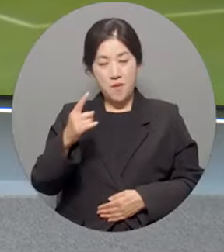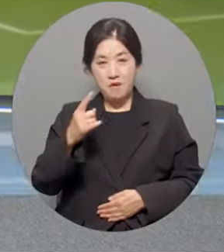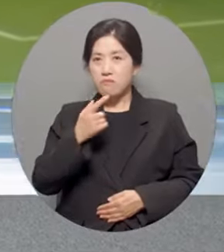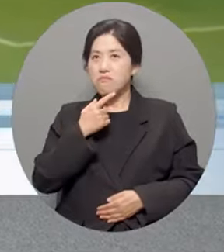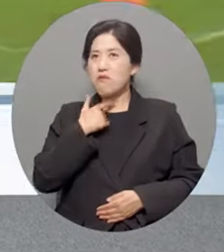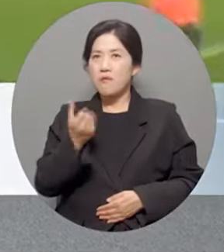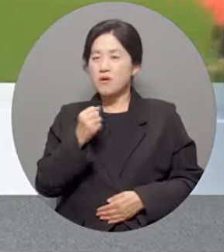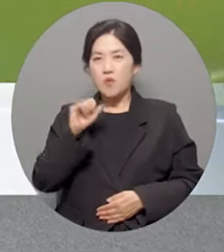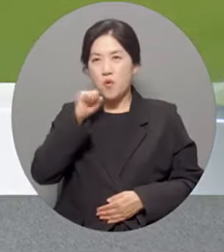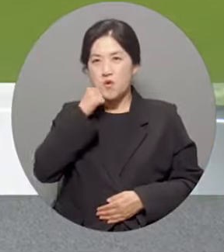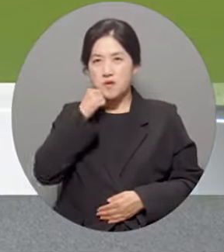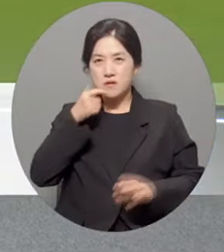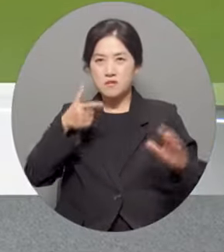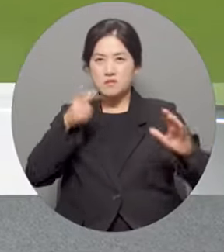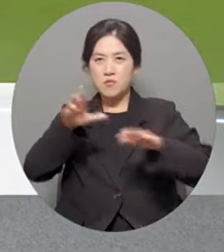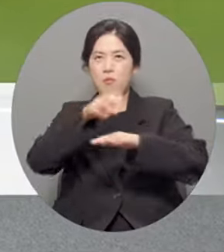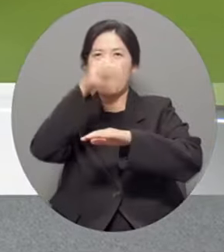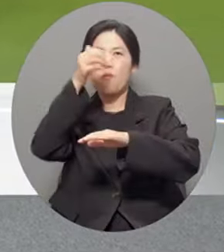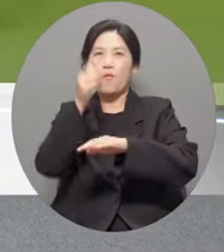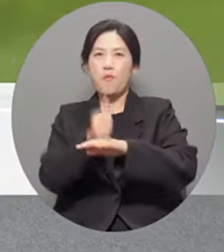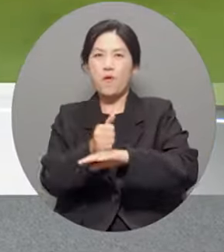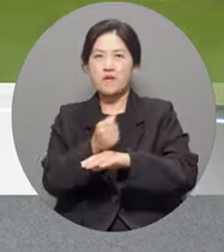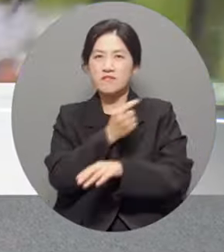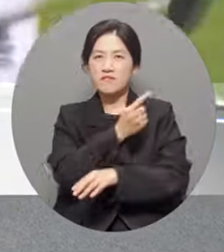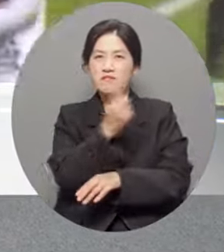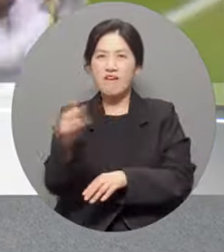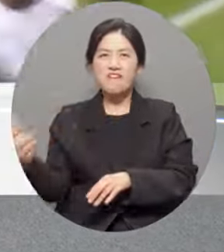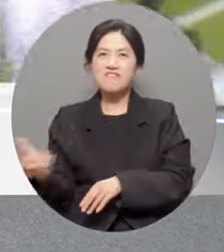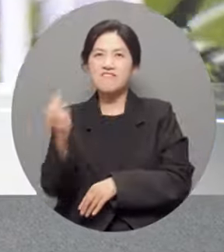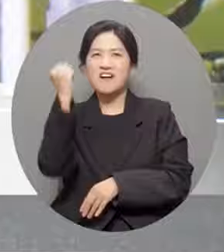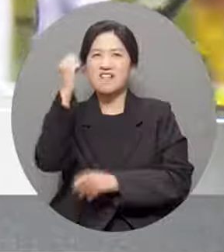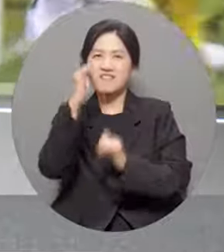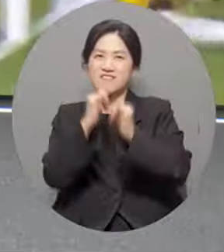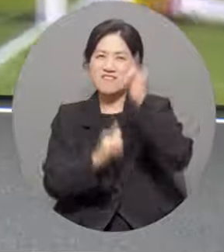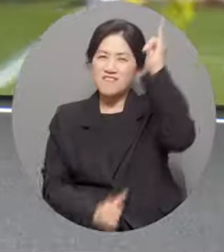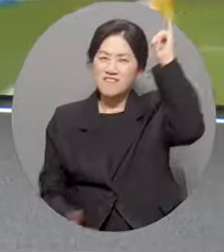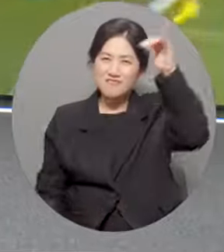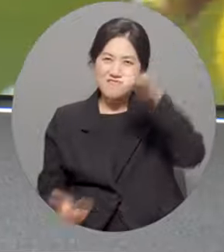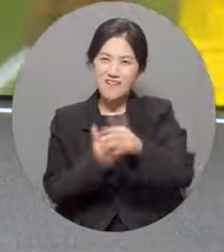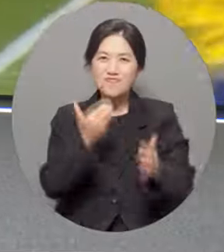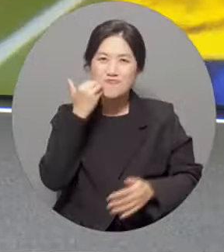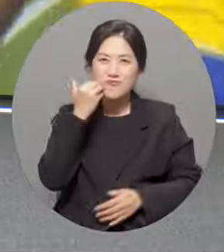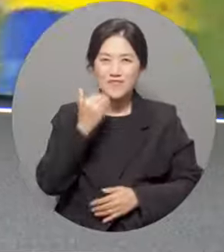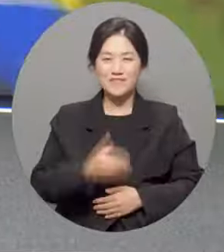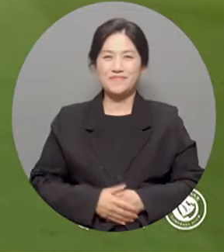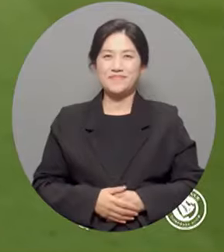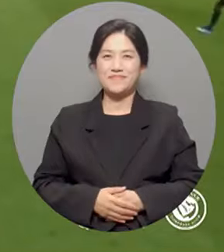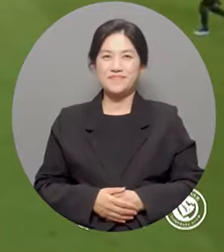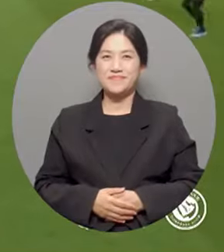보기도 힘든 득점왕을 4개 나라 리그에서 경험한 역대급 선수 투플레이에서 만나보시죠.